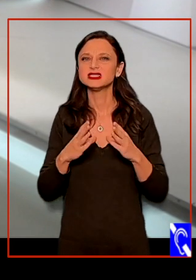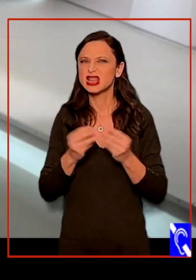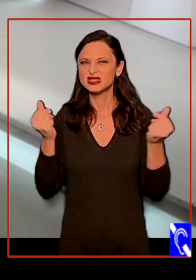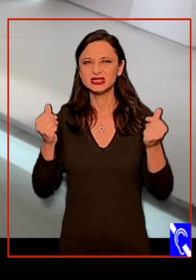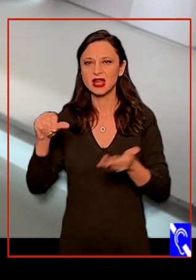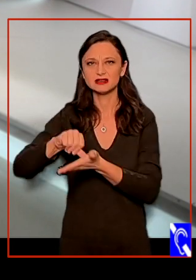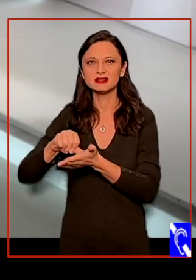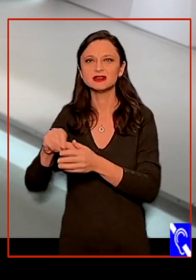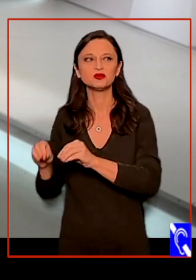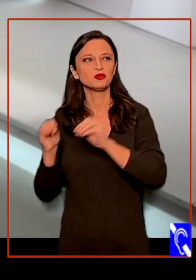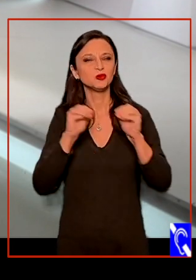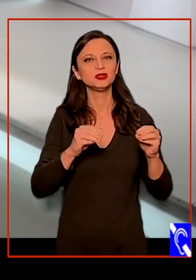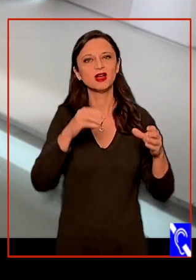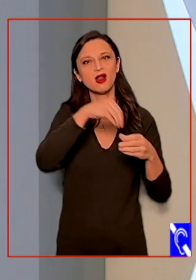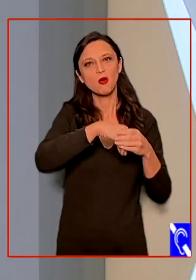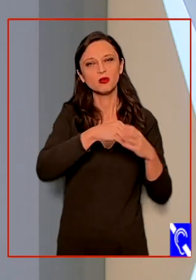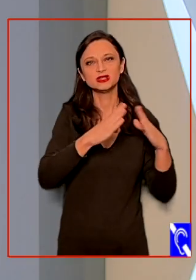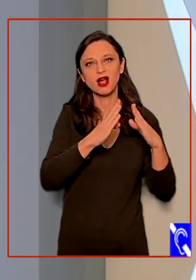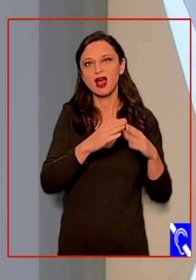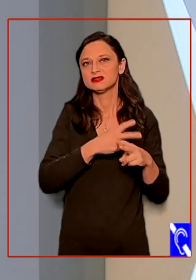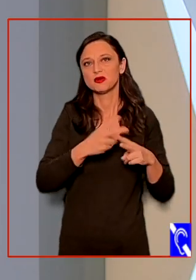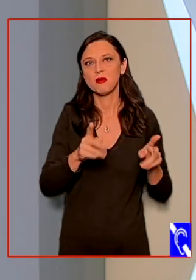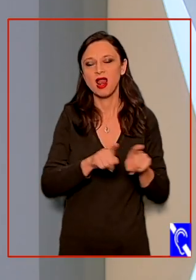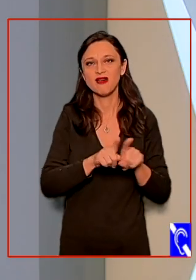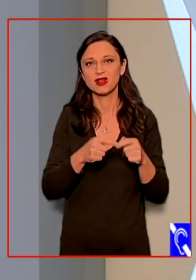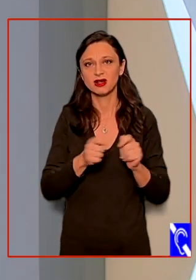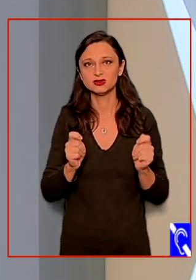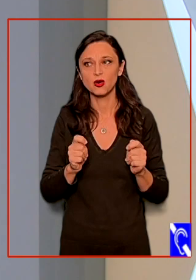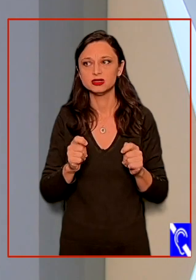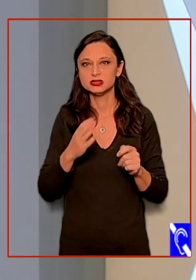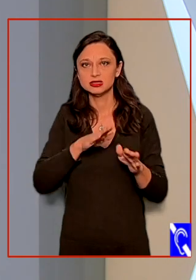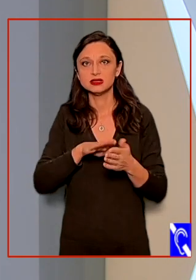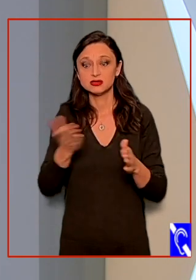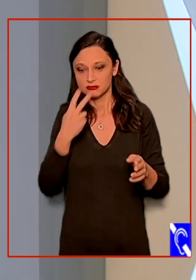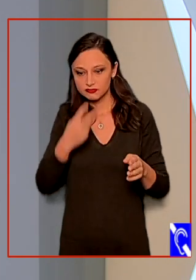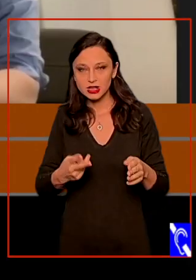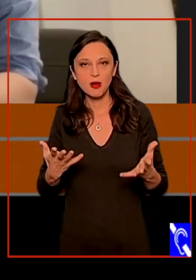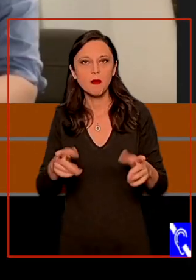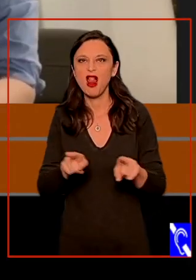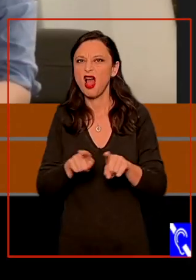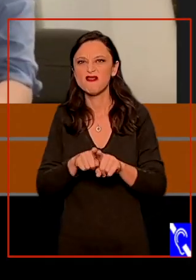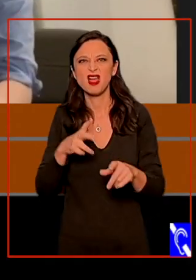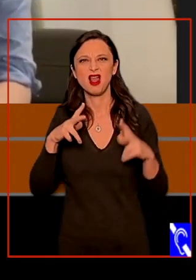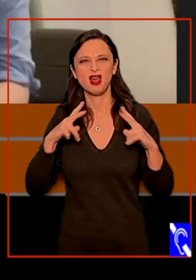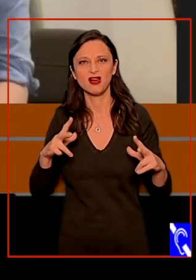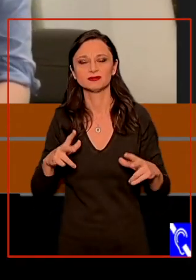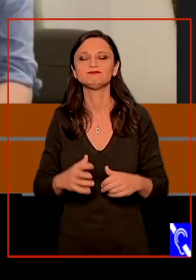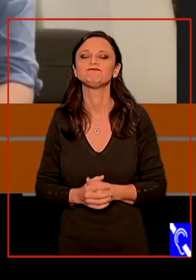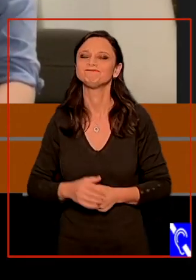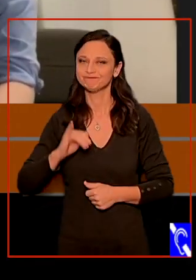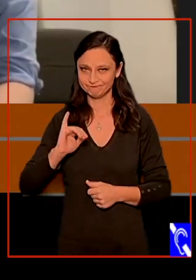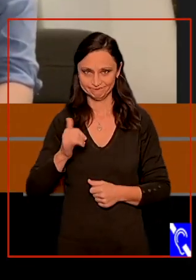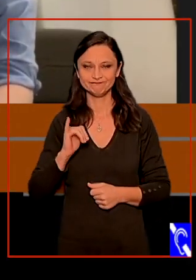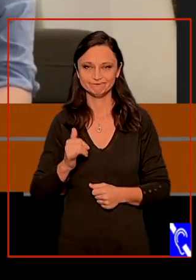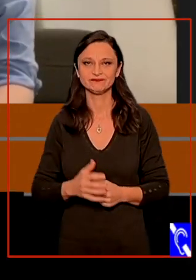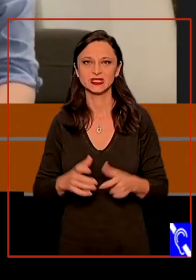și vorbim de locuințe comunitare, descoperim că, de fapt, lucrurile nu stau deloc bine nici acolo. Da, din păcate nu stau deloc bine